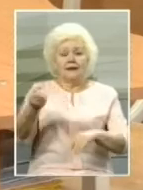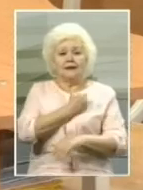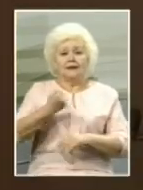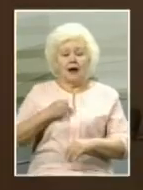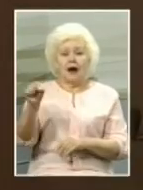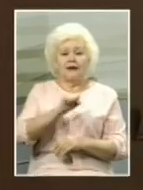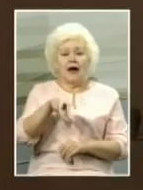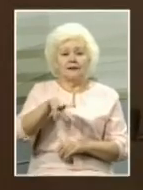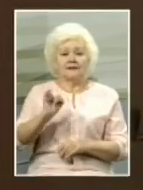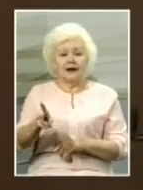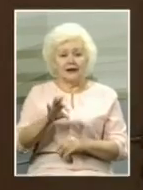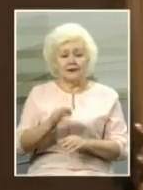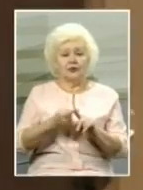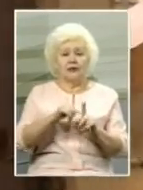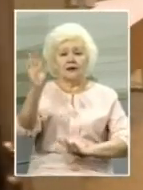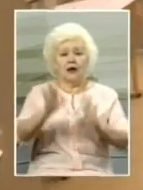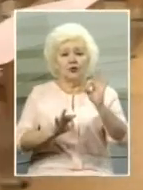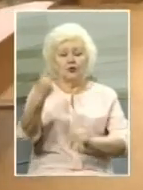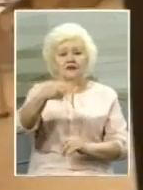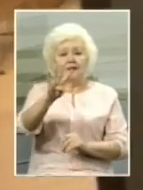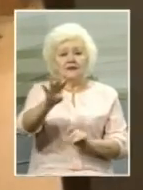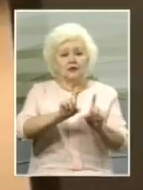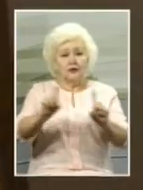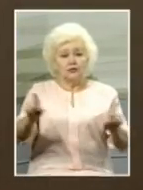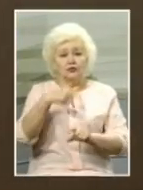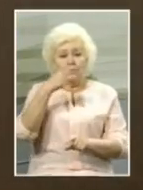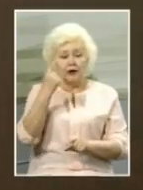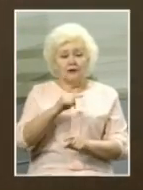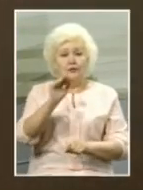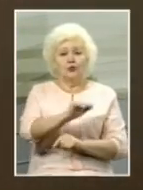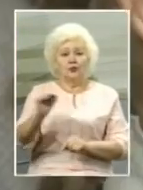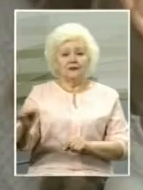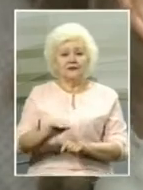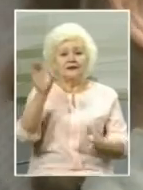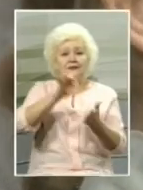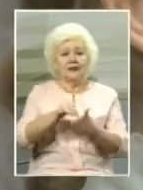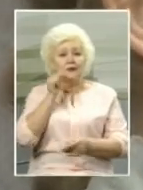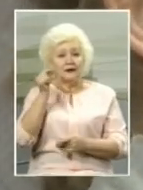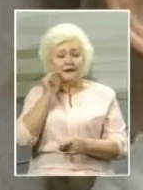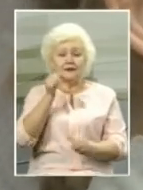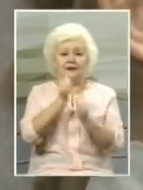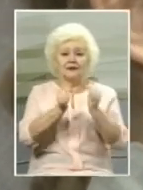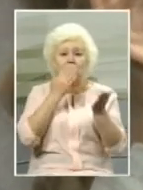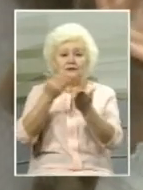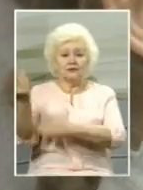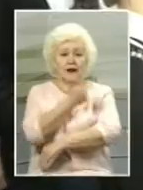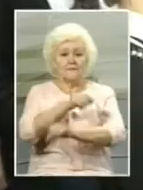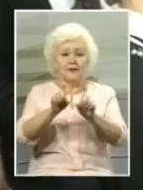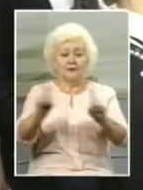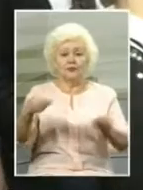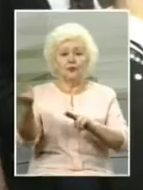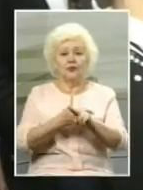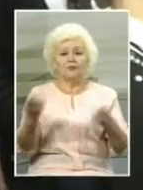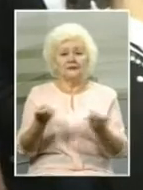Лікар-педіатр Аліна Лазаренко, яка курує 24-ту школу, говорить, що підлітки вдаються до хитрощів і часто звертаються в медпункт